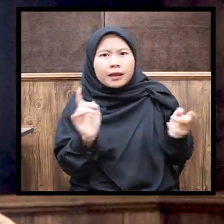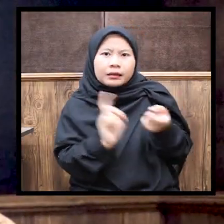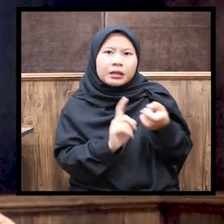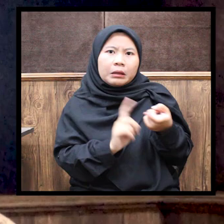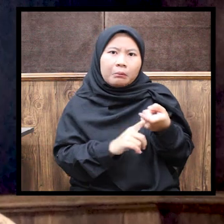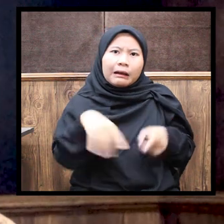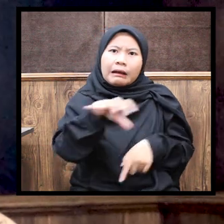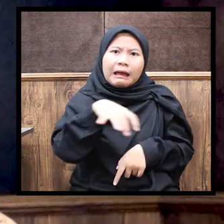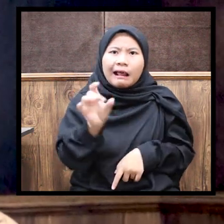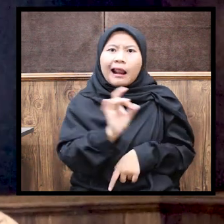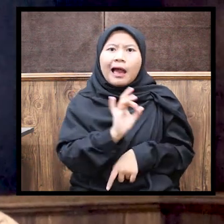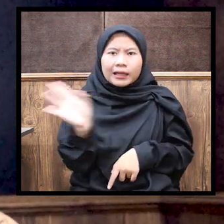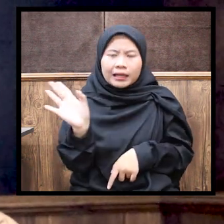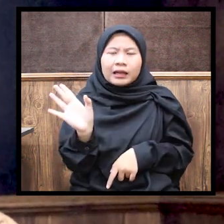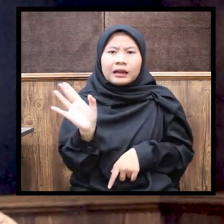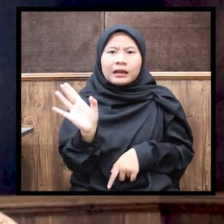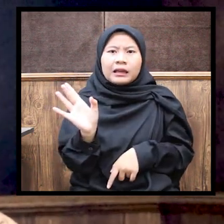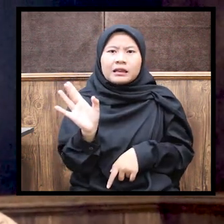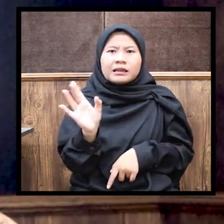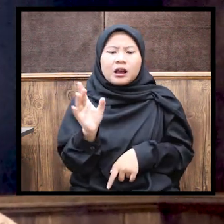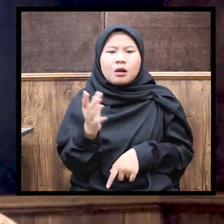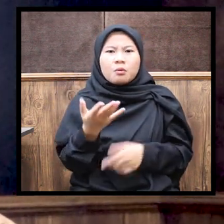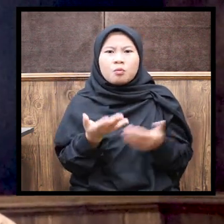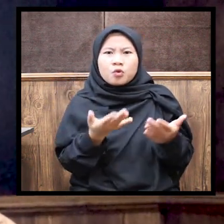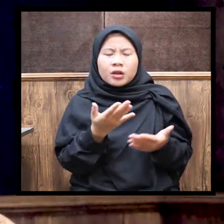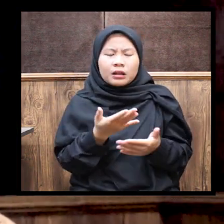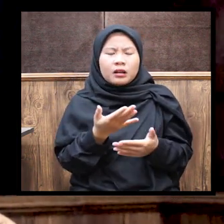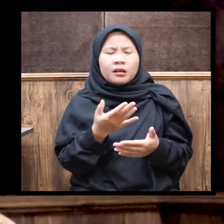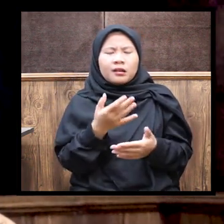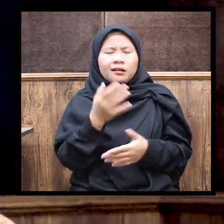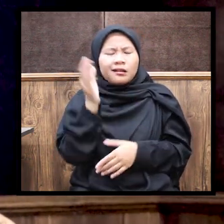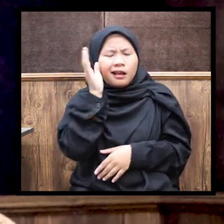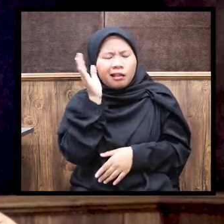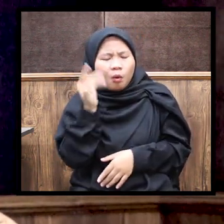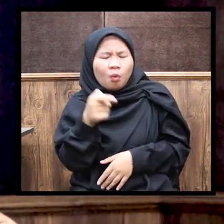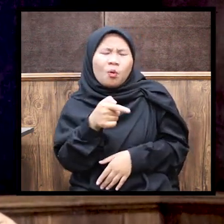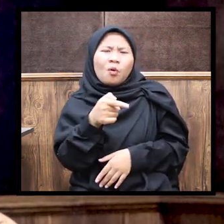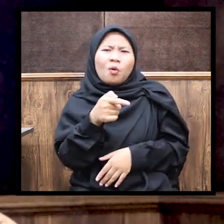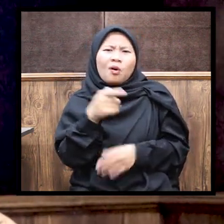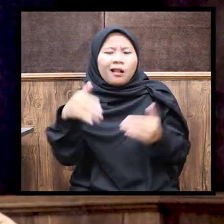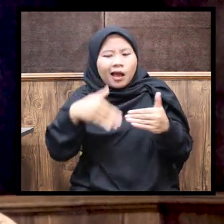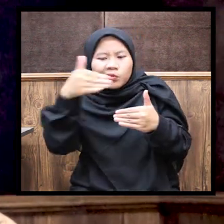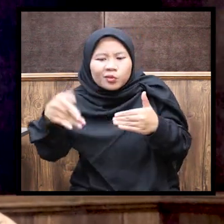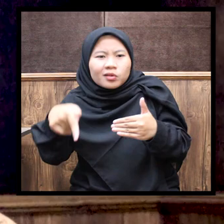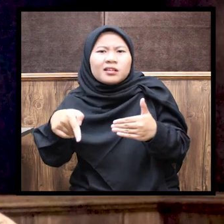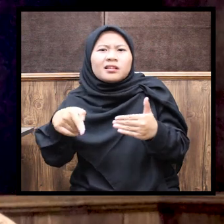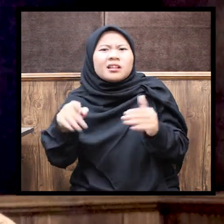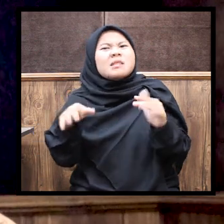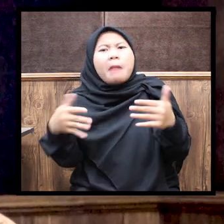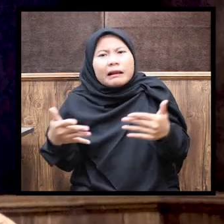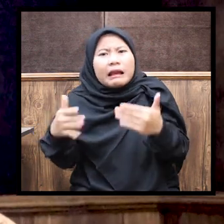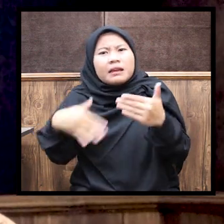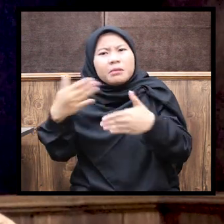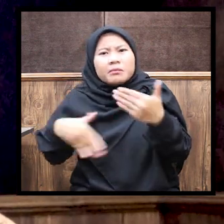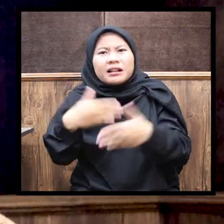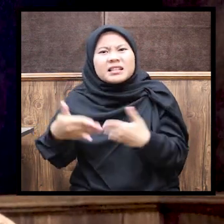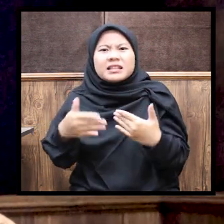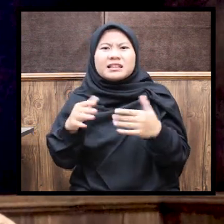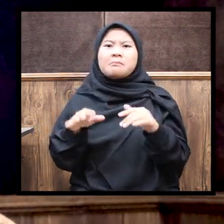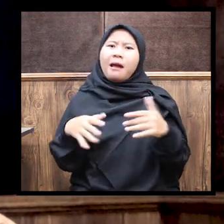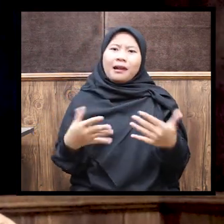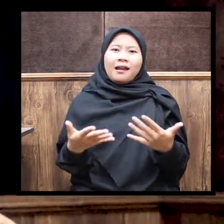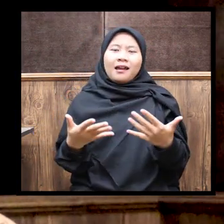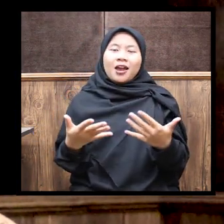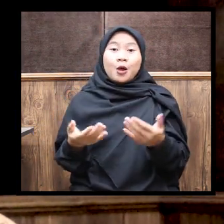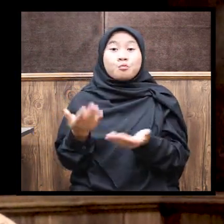daerah lain yang mengalami ini tuh akan seperti apa gitu jadi memang kalau kita ee bagi